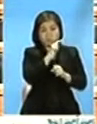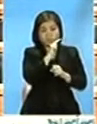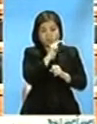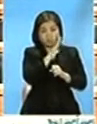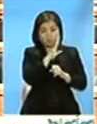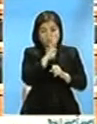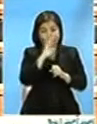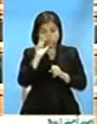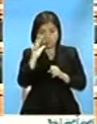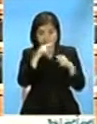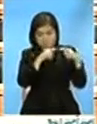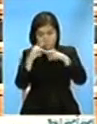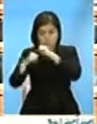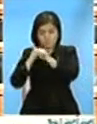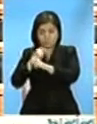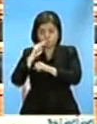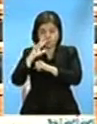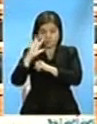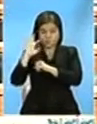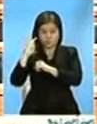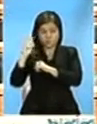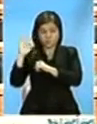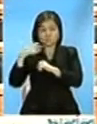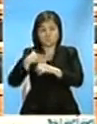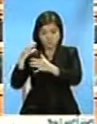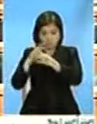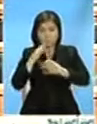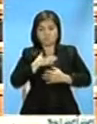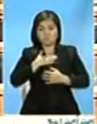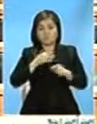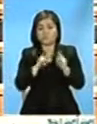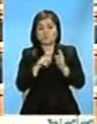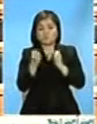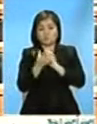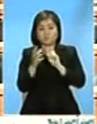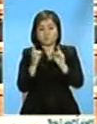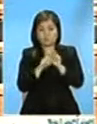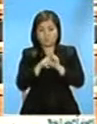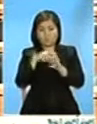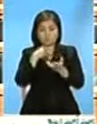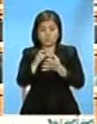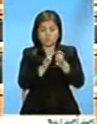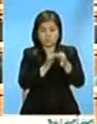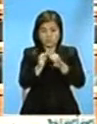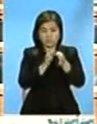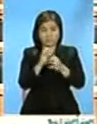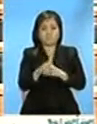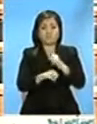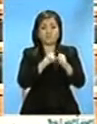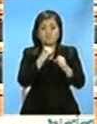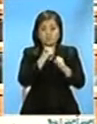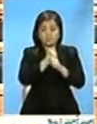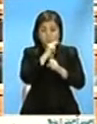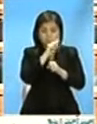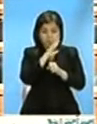งนิดหน่อยนะครับดังนั้นผมจะไปให้เร็วที่สุดนะครับท่านประธานที่เคารพสว43 49